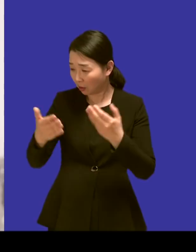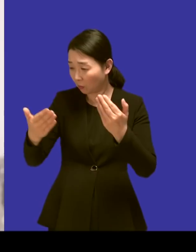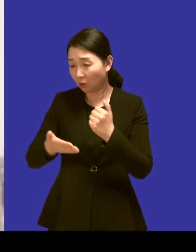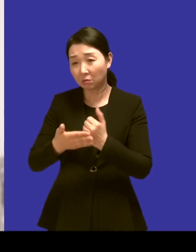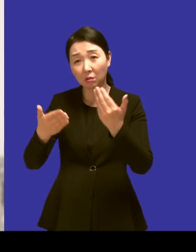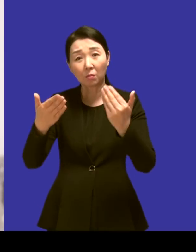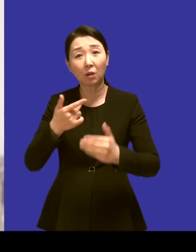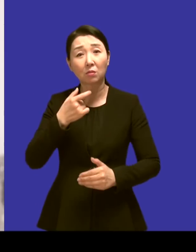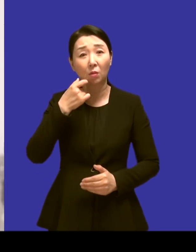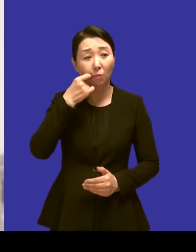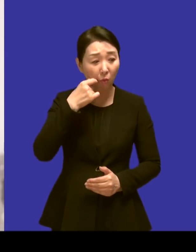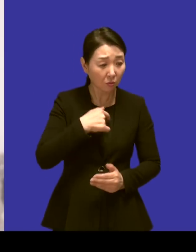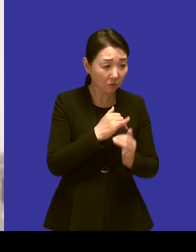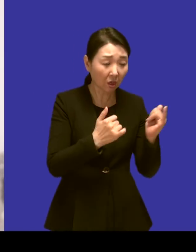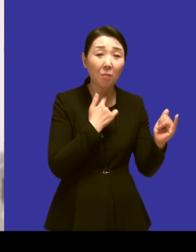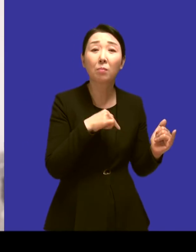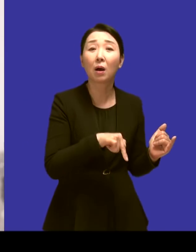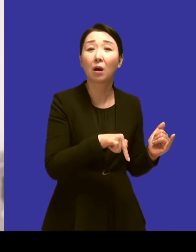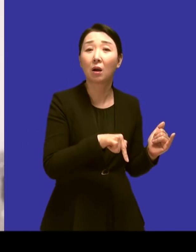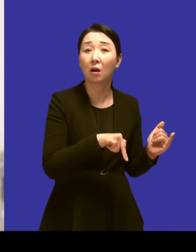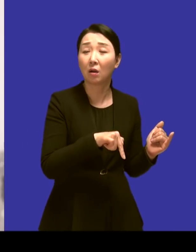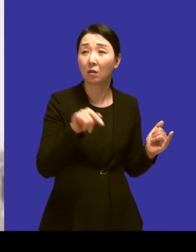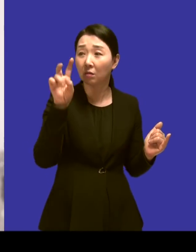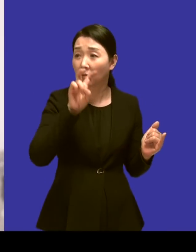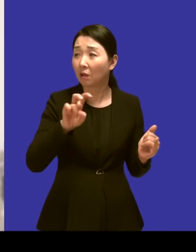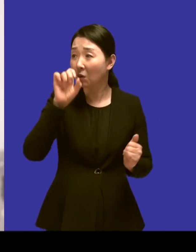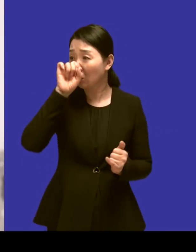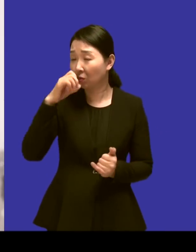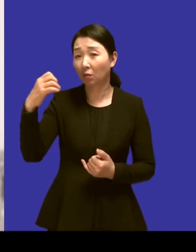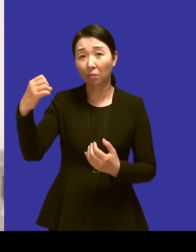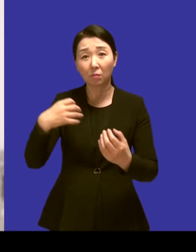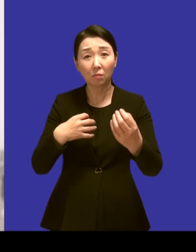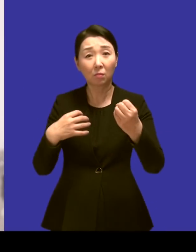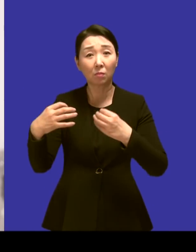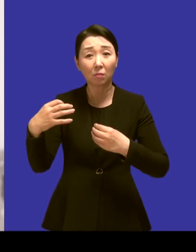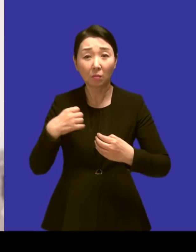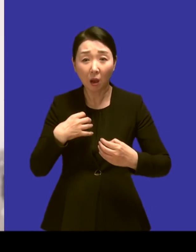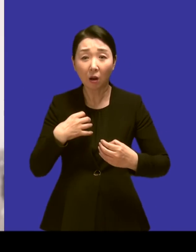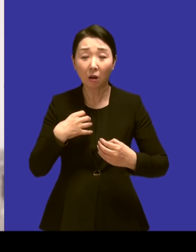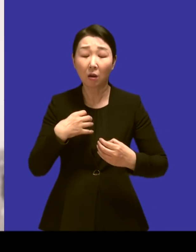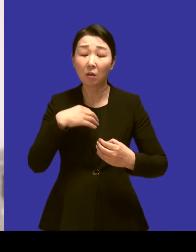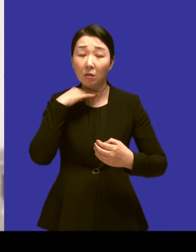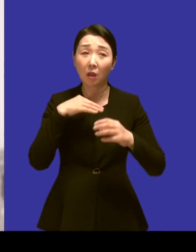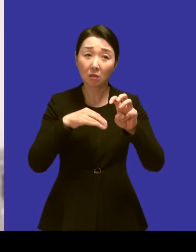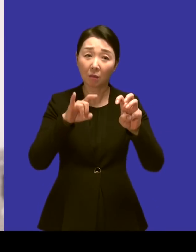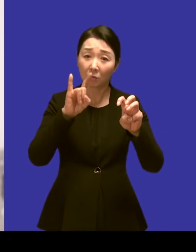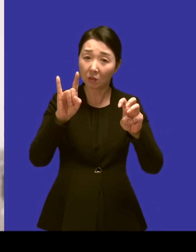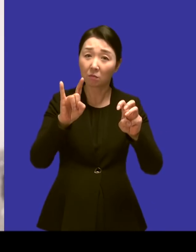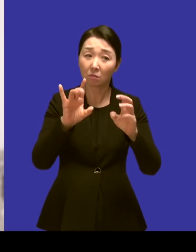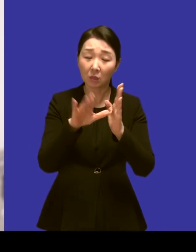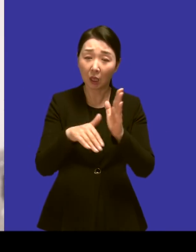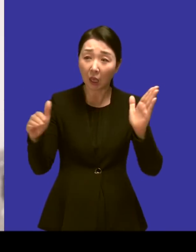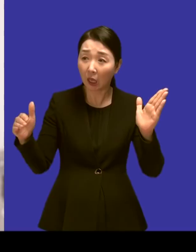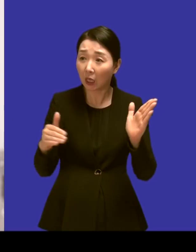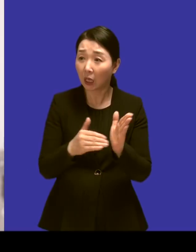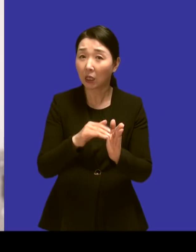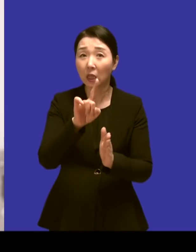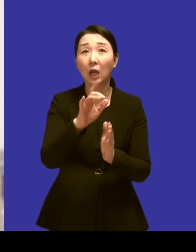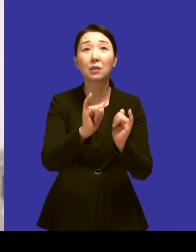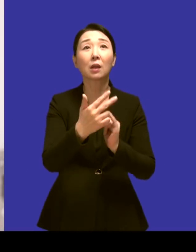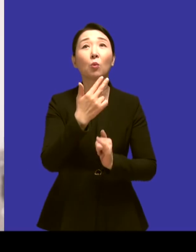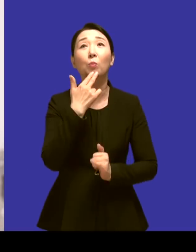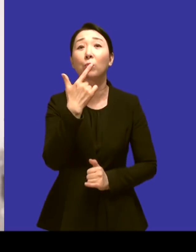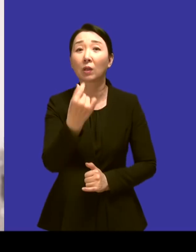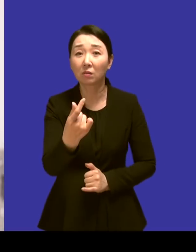칭찬받지 못했던 사람이고 내 음악을 좋다 해주는 사람이 30살 될 때까지 전혀 존재하지가